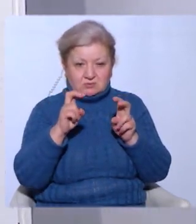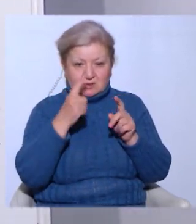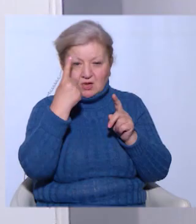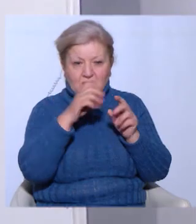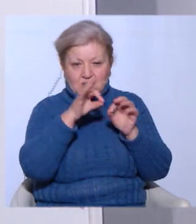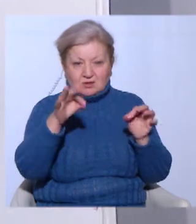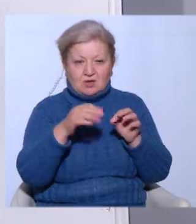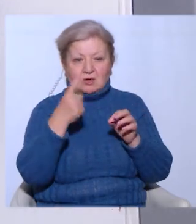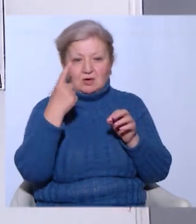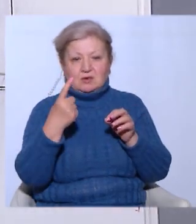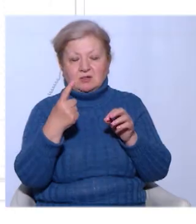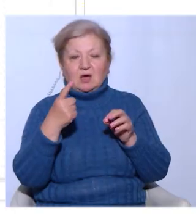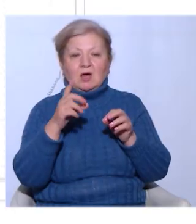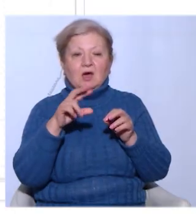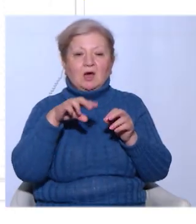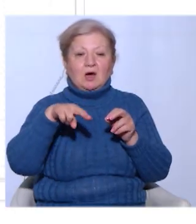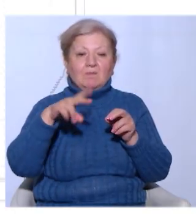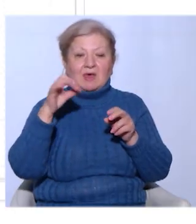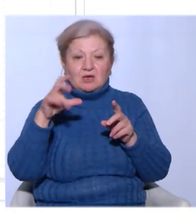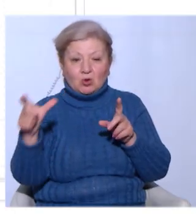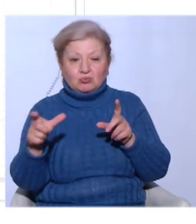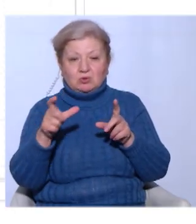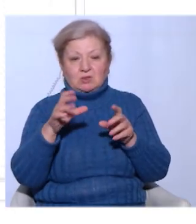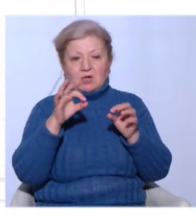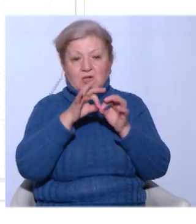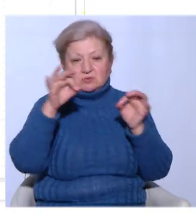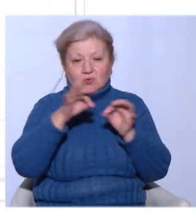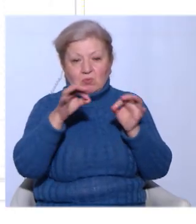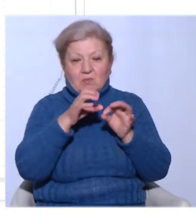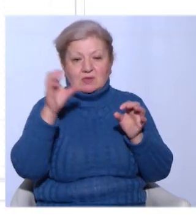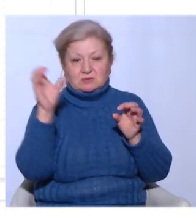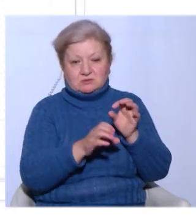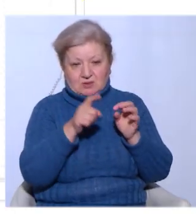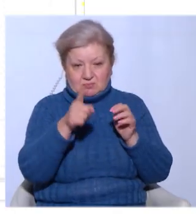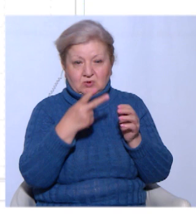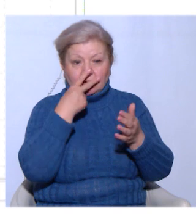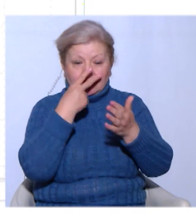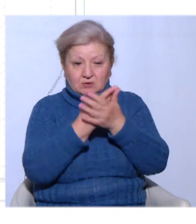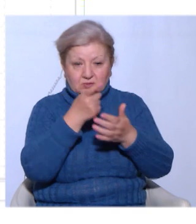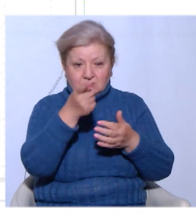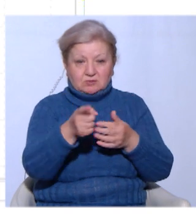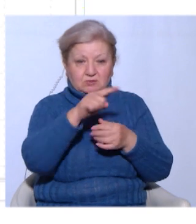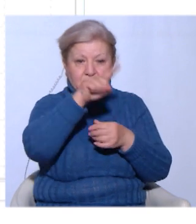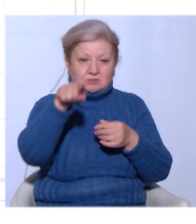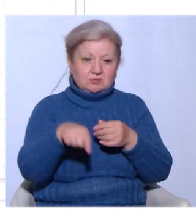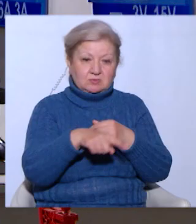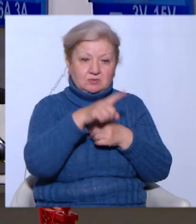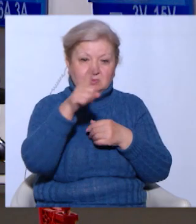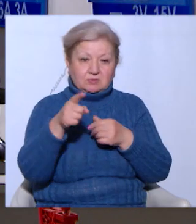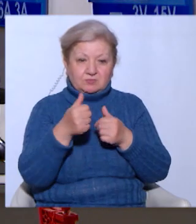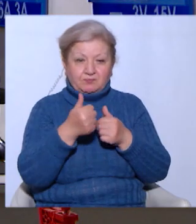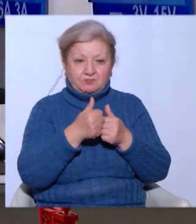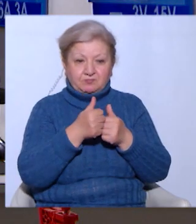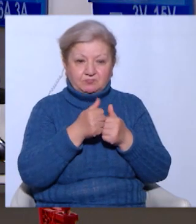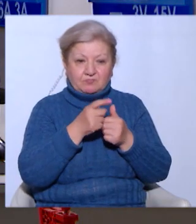ხო, პერიოდი იზომება წამებში. ეხლა შევხედოთ აი ამ წერტილს, რომელიც გადაადგილდა ამ რკალის გასწვრივ. ხო,